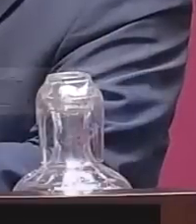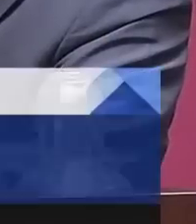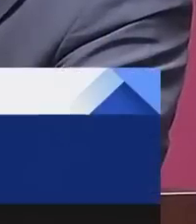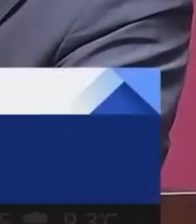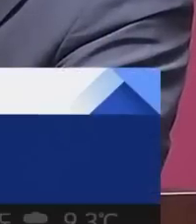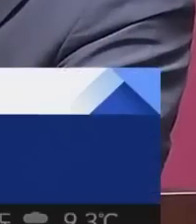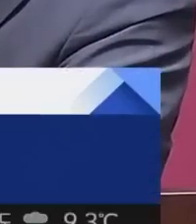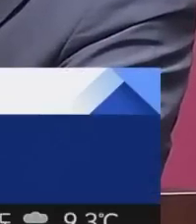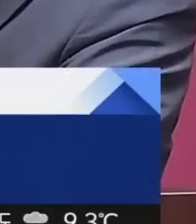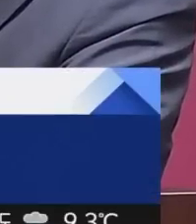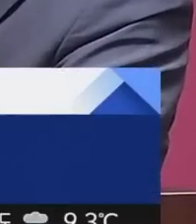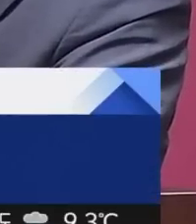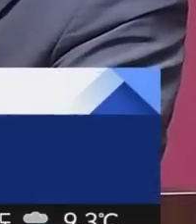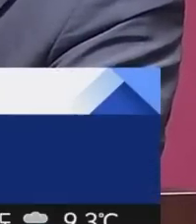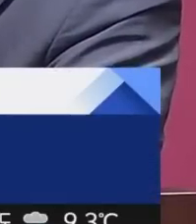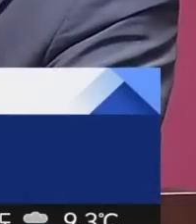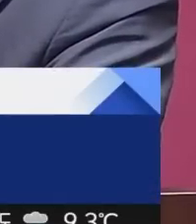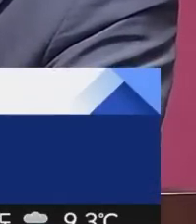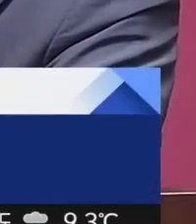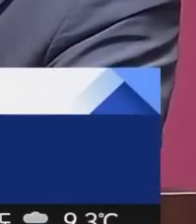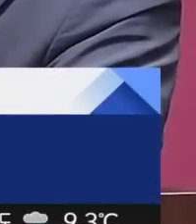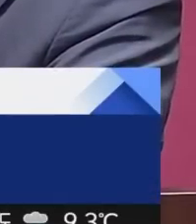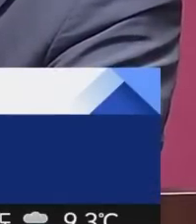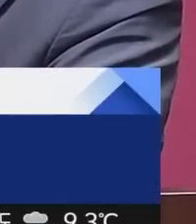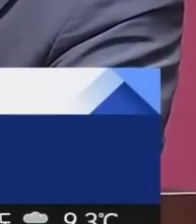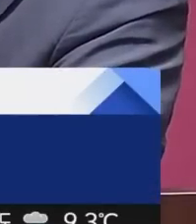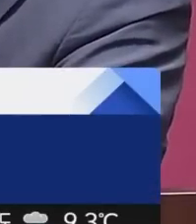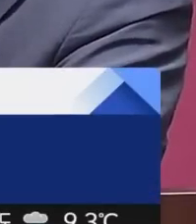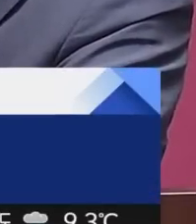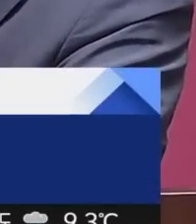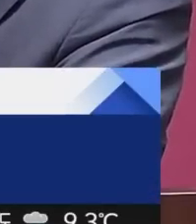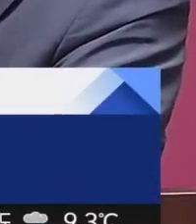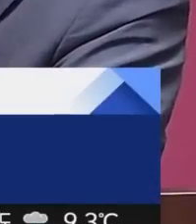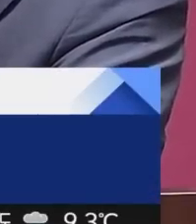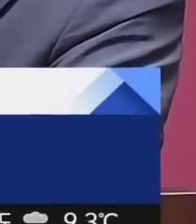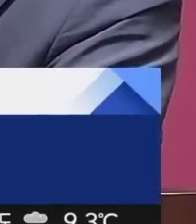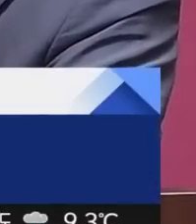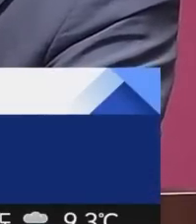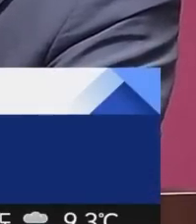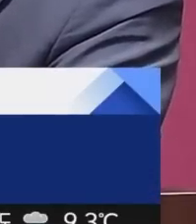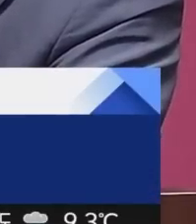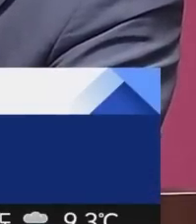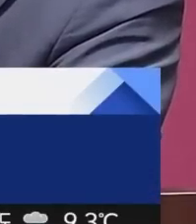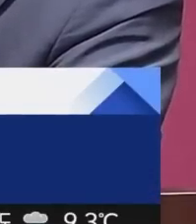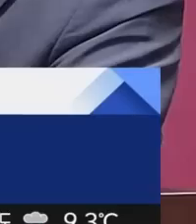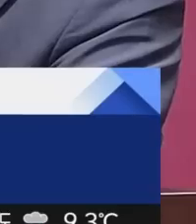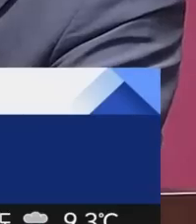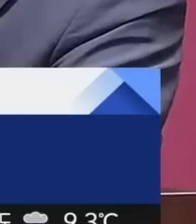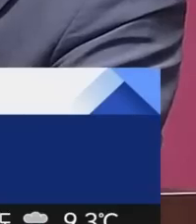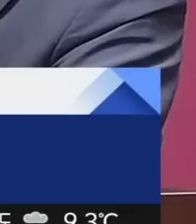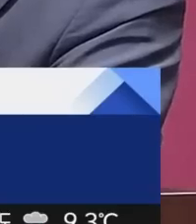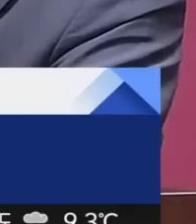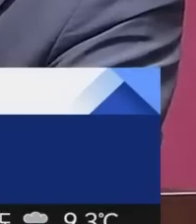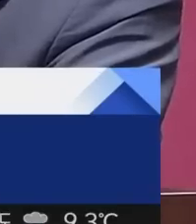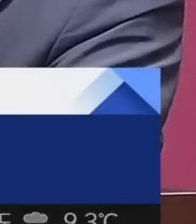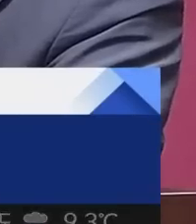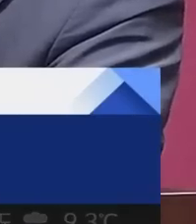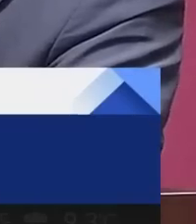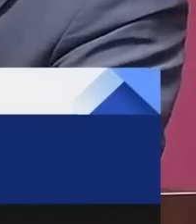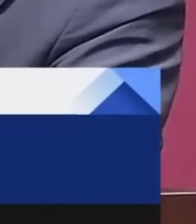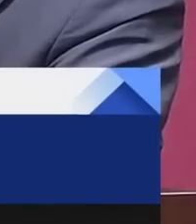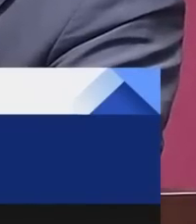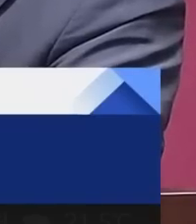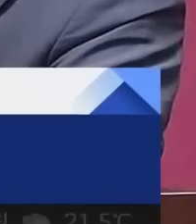정부가 추진한 협상한 제3자 변제안은 일본이 가지고 왔던 이 안보다도 10배,